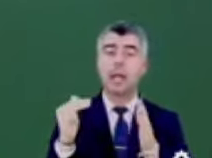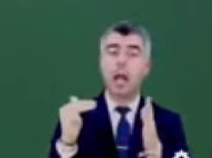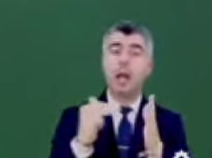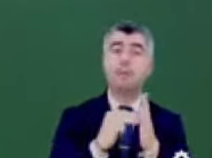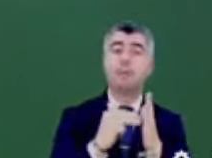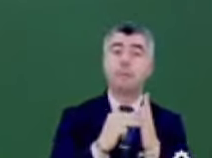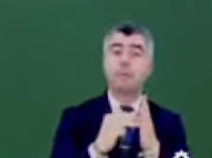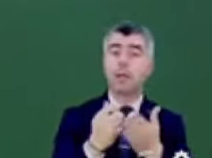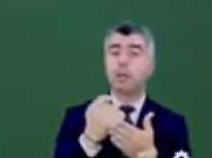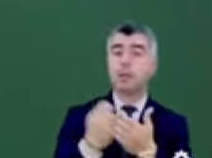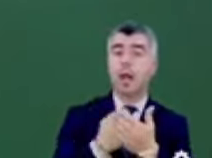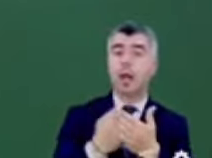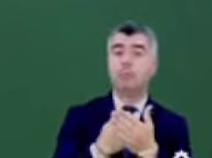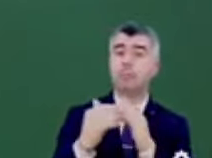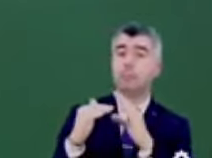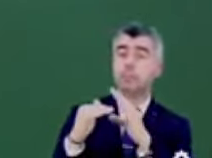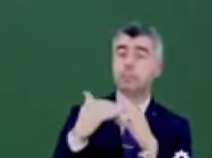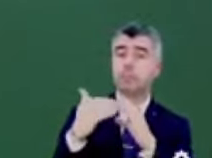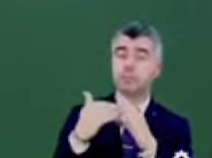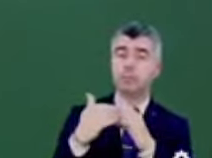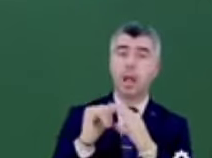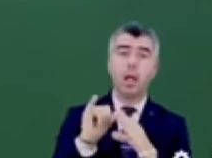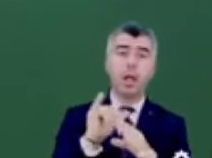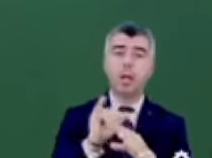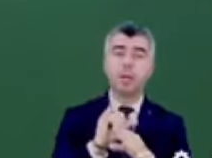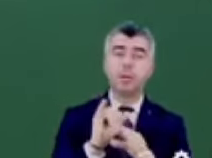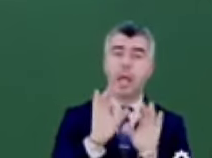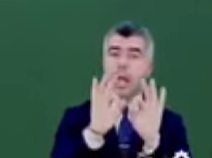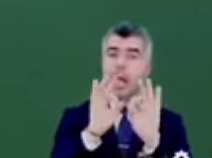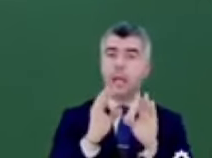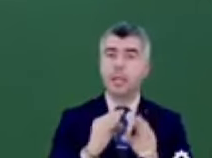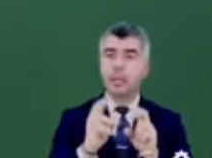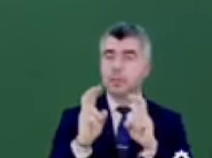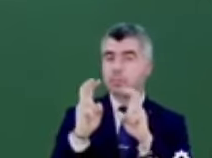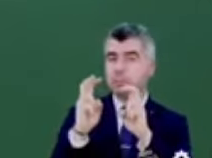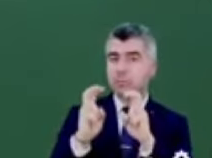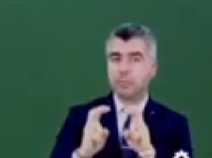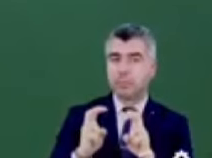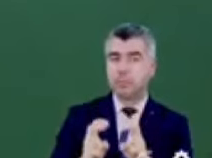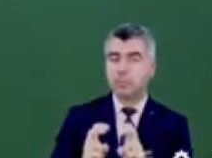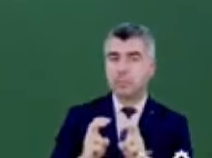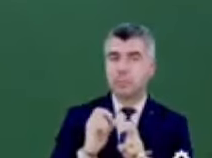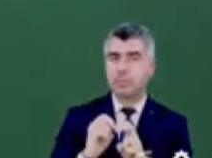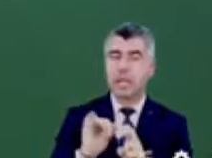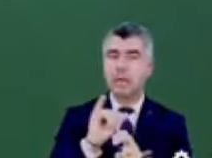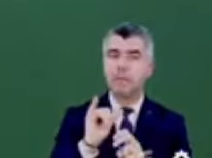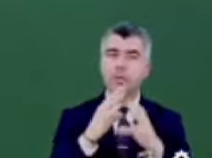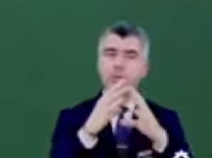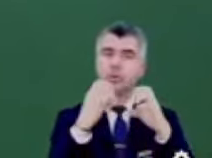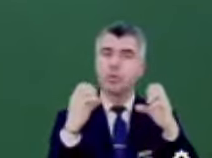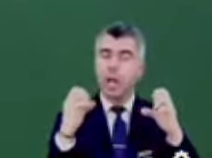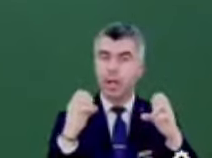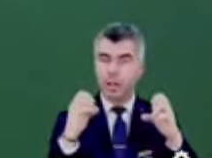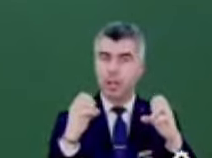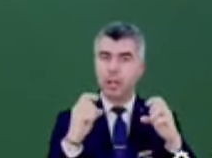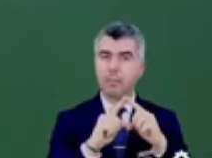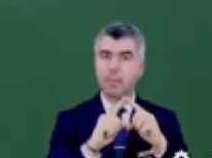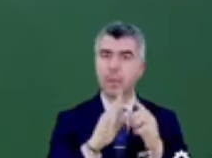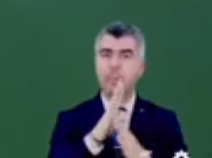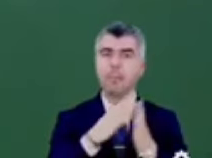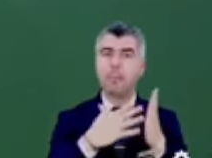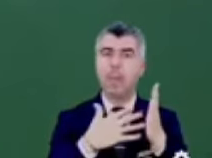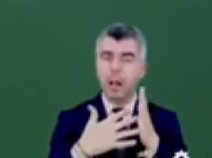طلب لماذا هذا العدد هو القليل كيف تفسرون هل البرنامج لازال